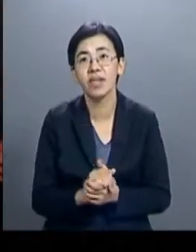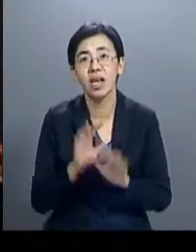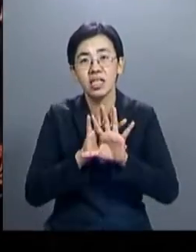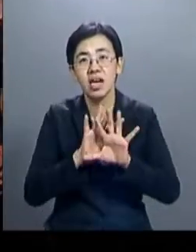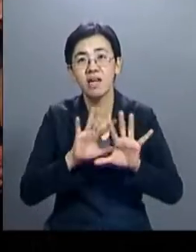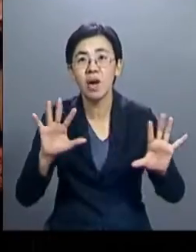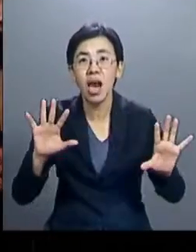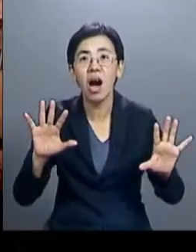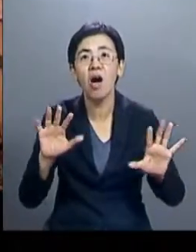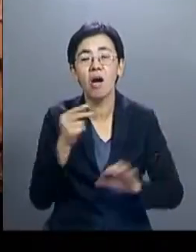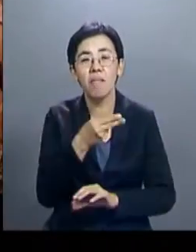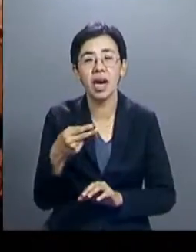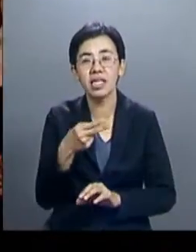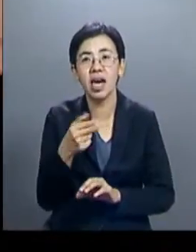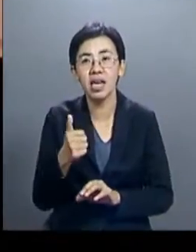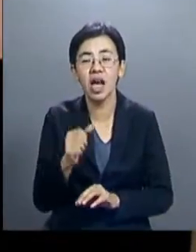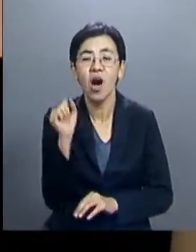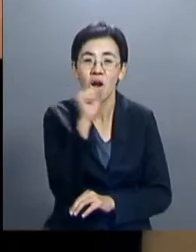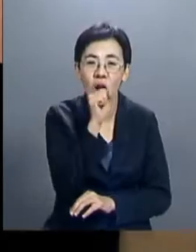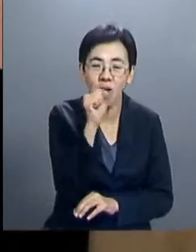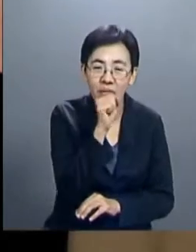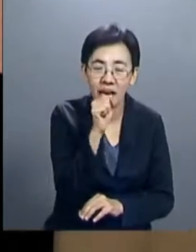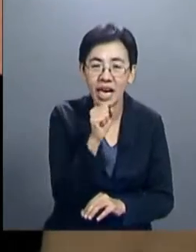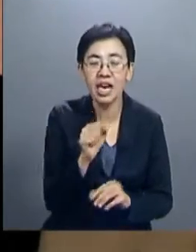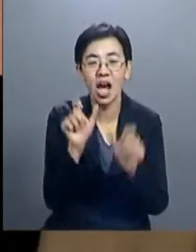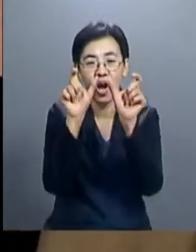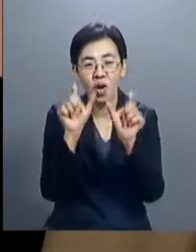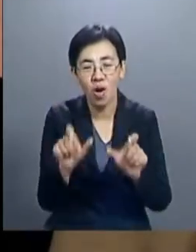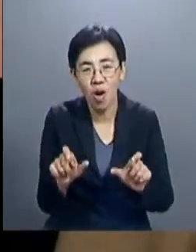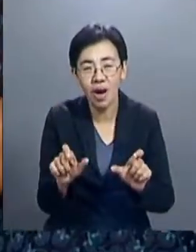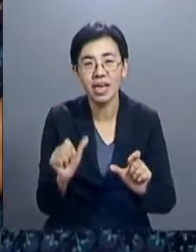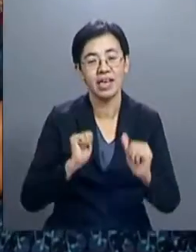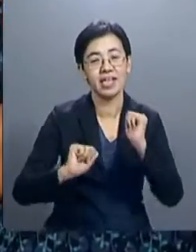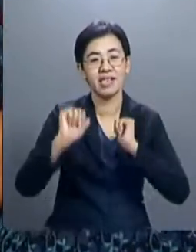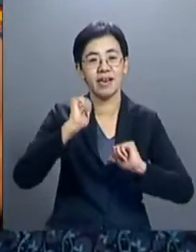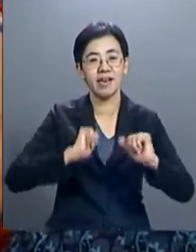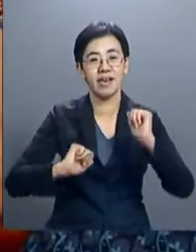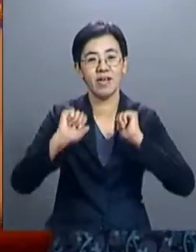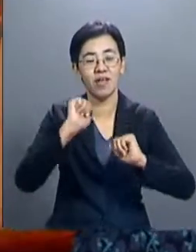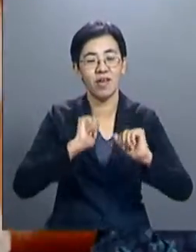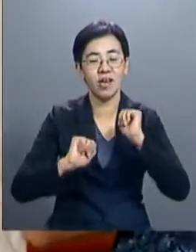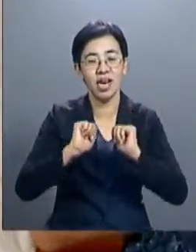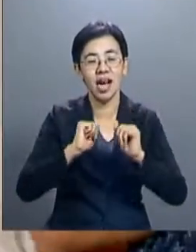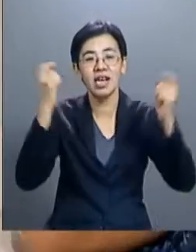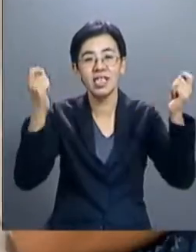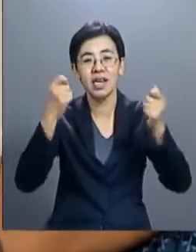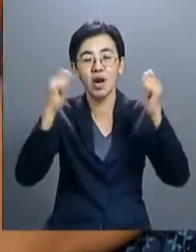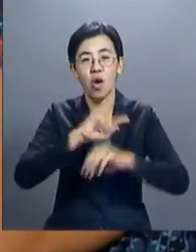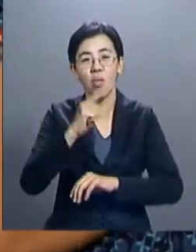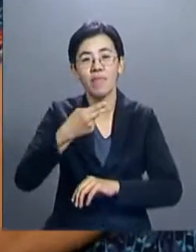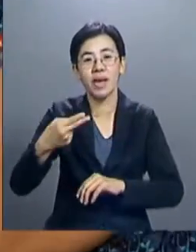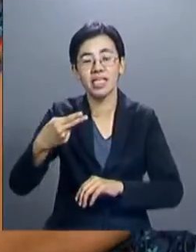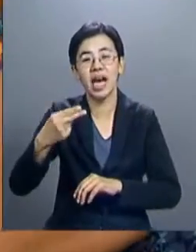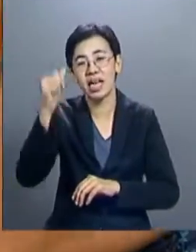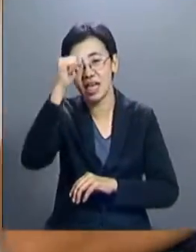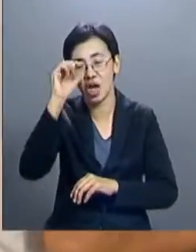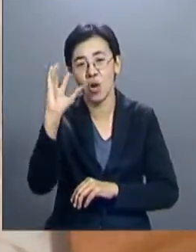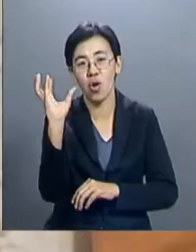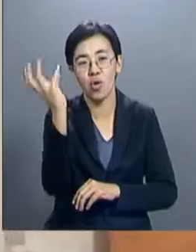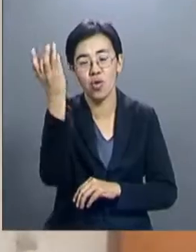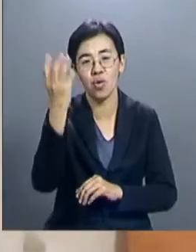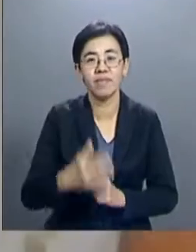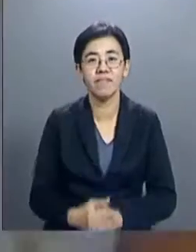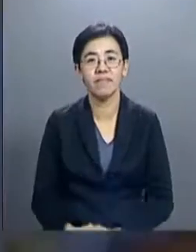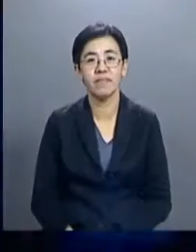ามารถทางภาษาทั้งร้องเพลงอ่านบทกลอนและแสดงละครเพื่อเฉลิมฉลองวันภาษาฮินดีโลกหรือ World Hindi